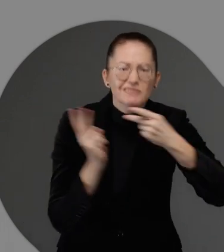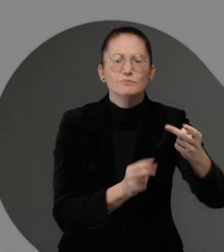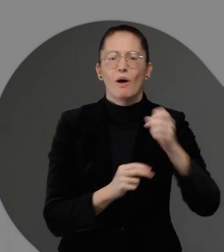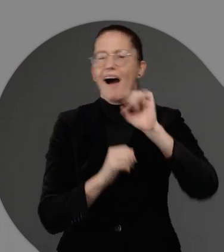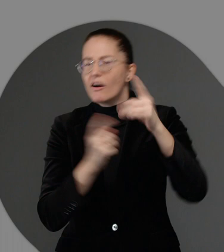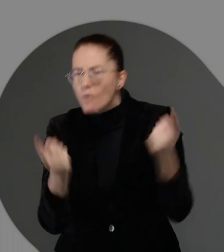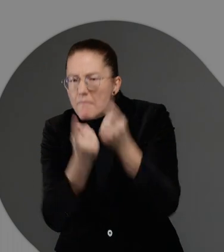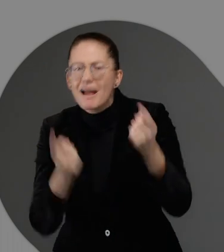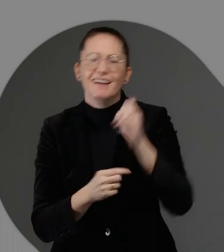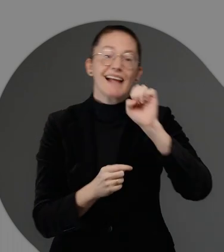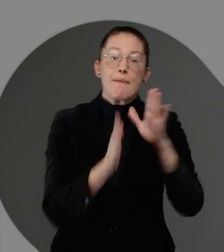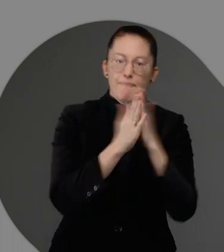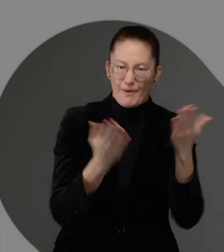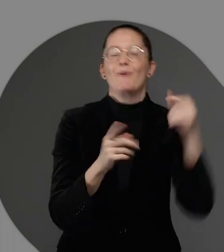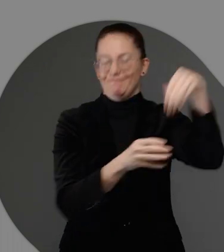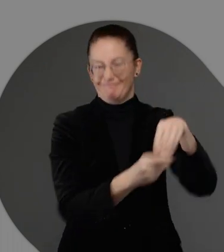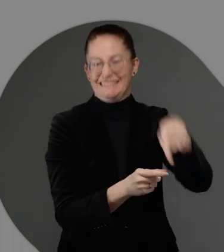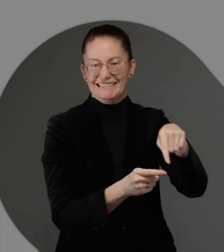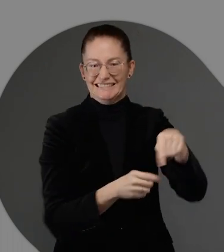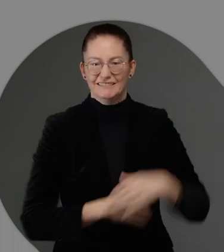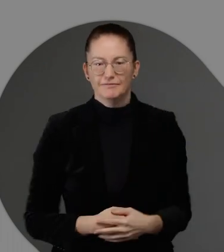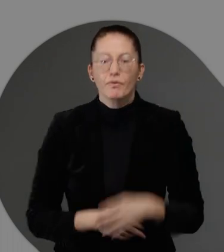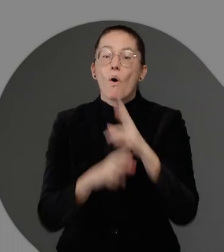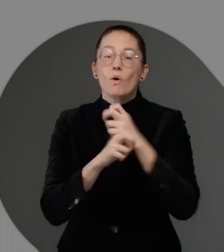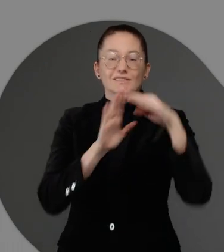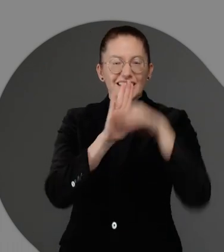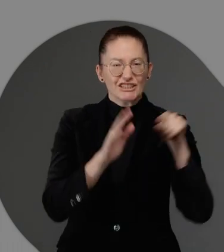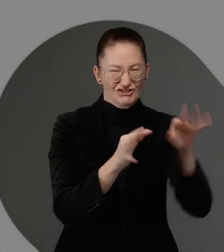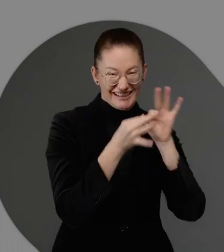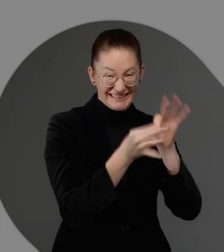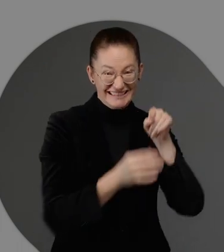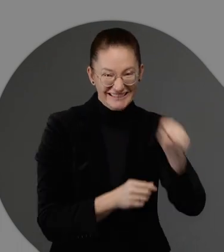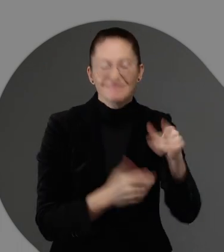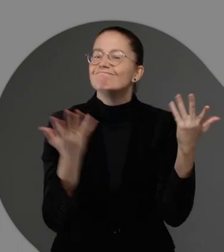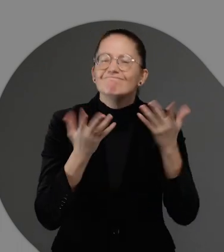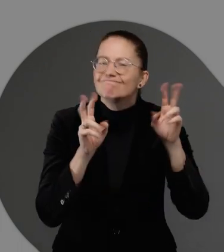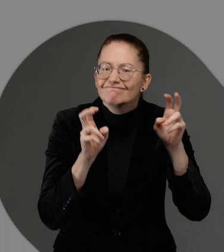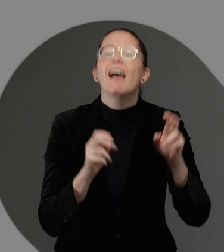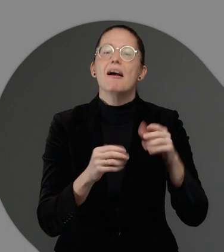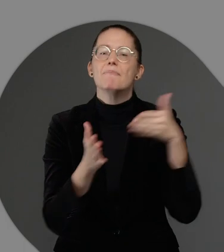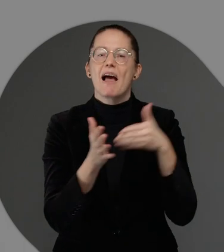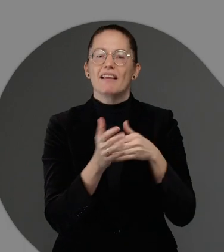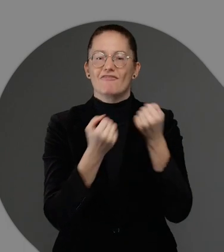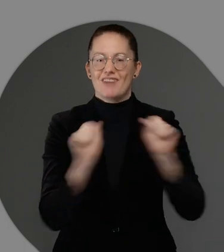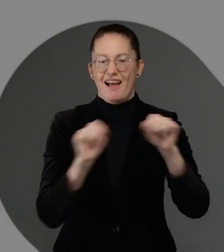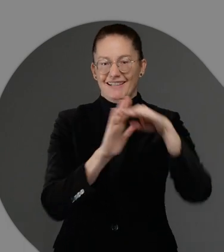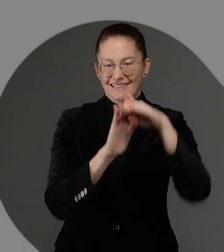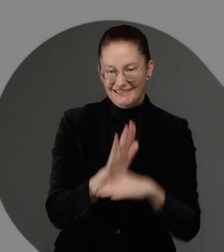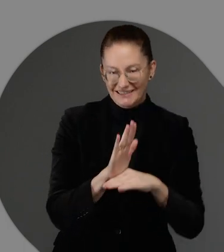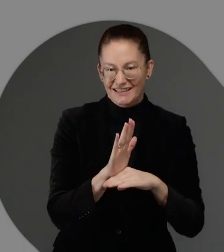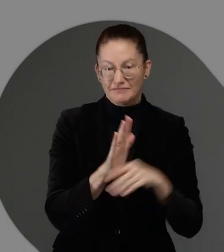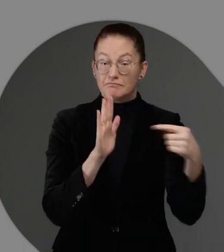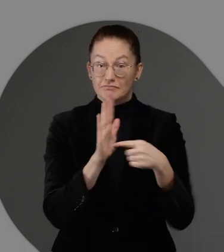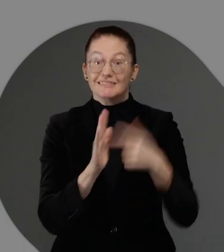Im E-Commerce und E-Books sind ebenfalls betroffen. Das österreichische Gesetz, das den EAA umsetzt, ist das